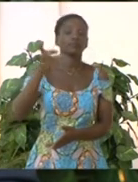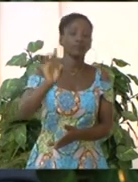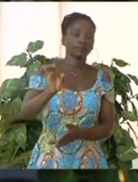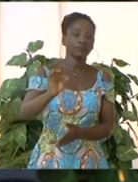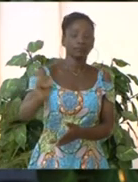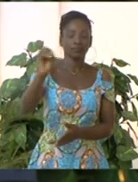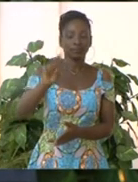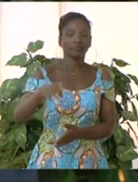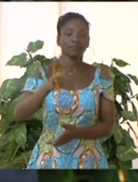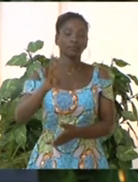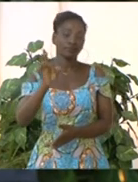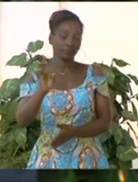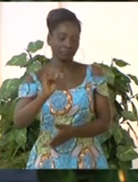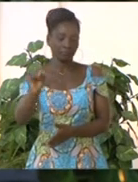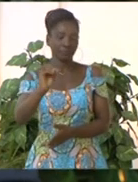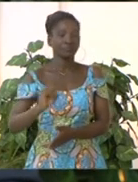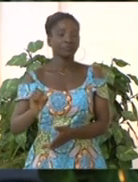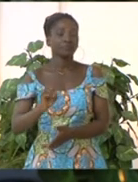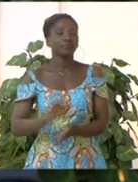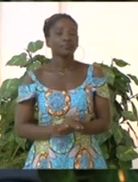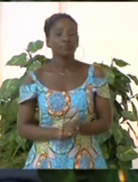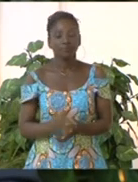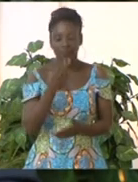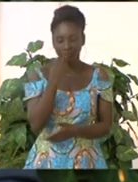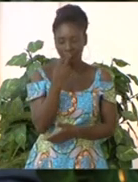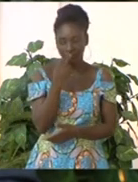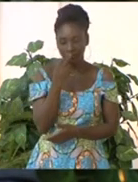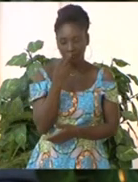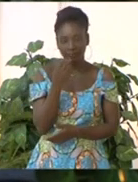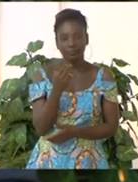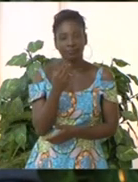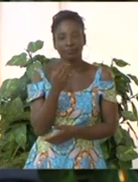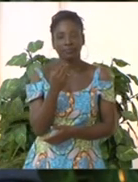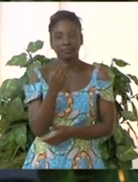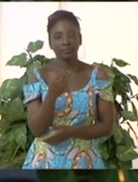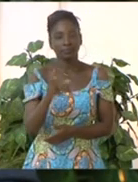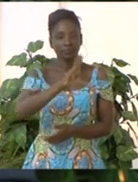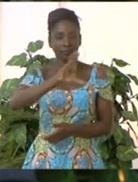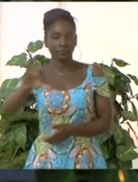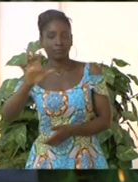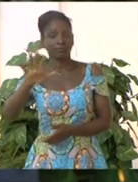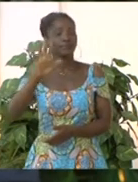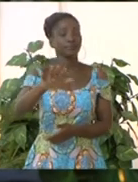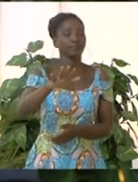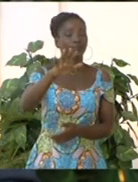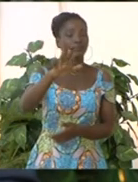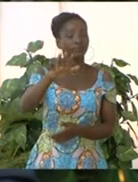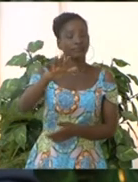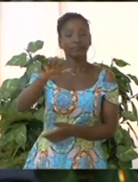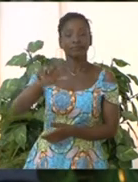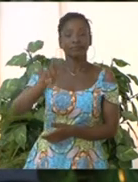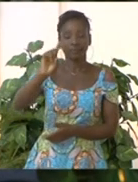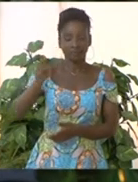0,4 à 7% et dire qu'on a aimé henri 355 soit